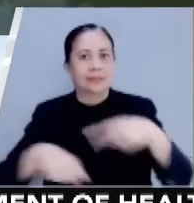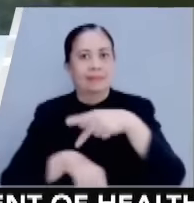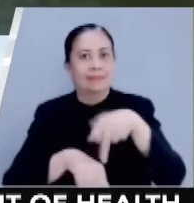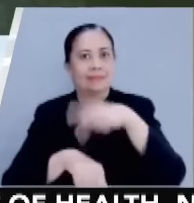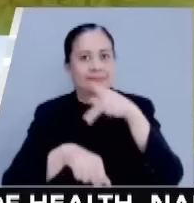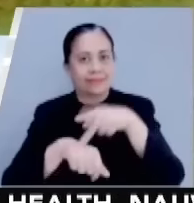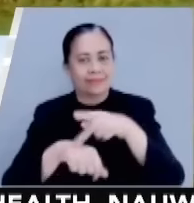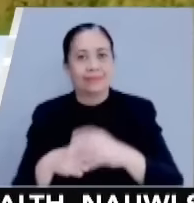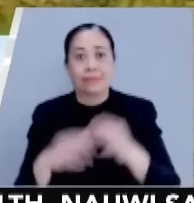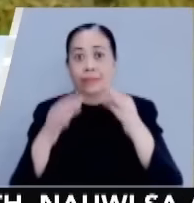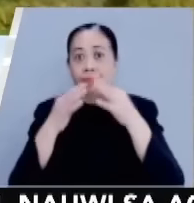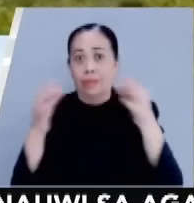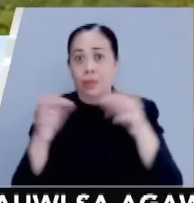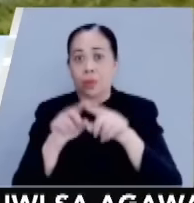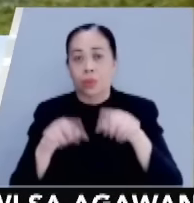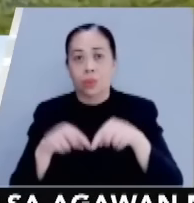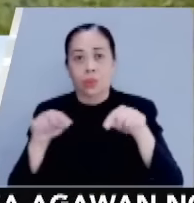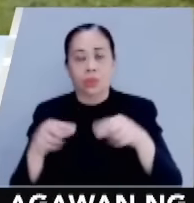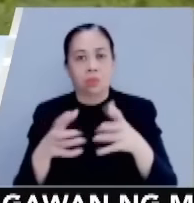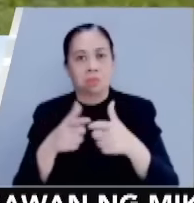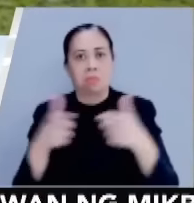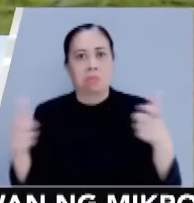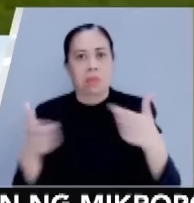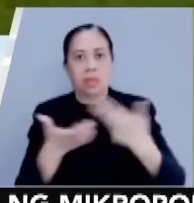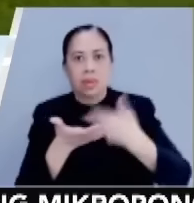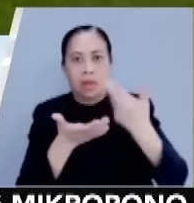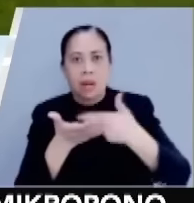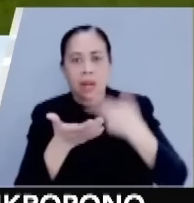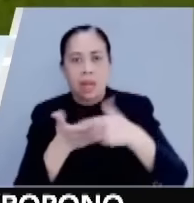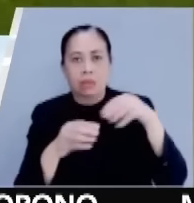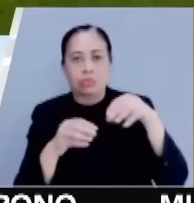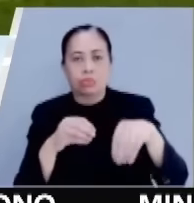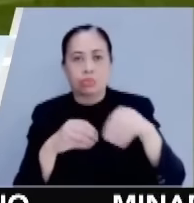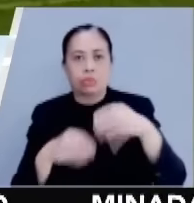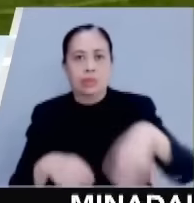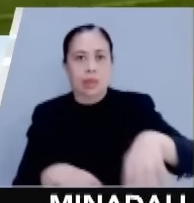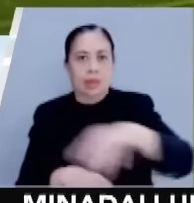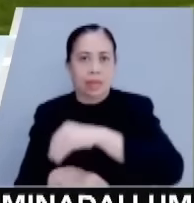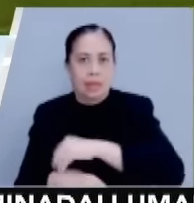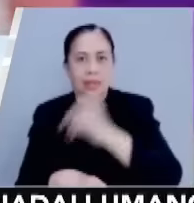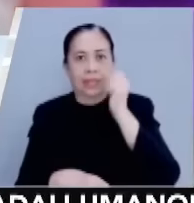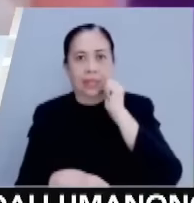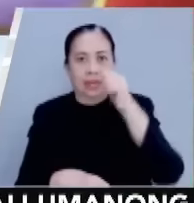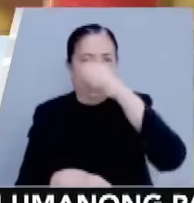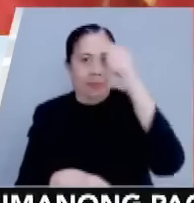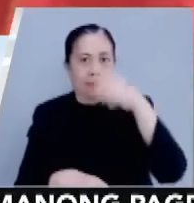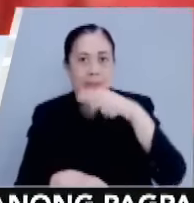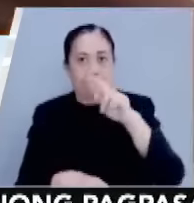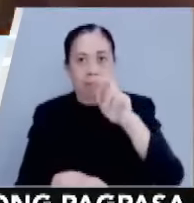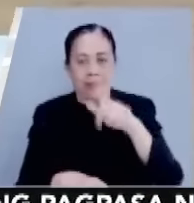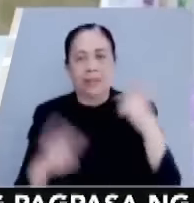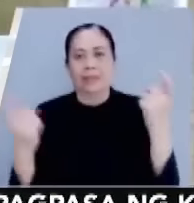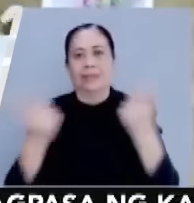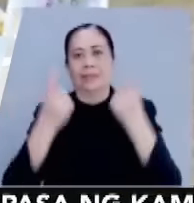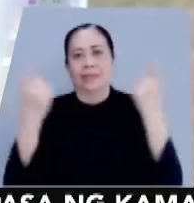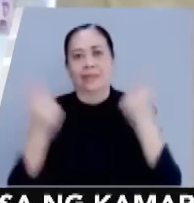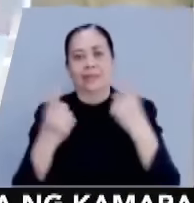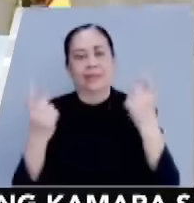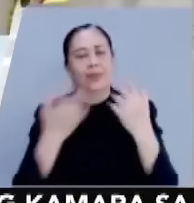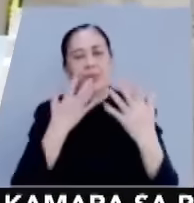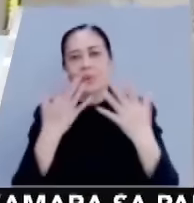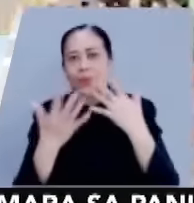rin ang Alicia bilang pinakamalaking rice producer sa Cagayan Valley. Kaya tuwing Abril, ipinagdiriwang ng bayan ang Makulay at